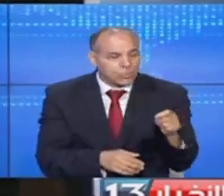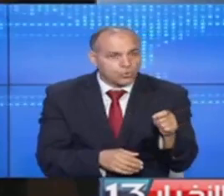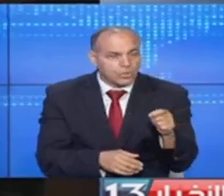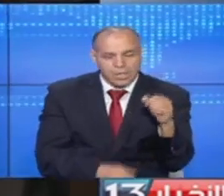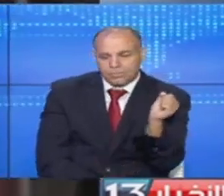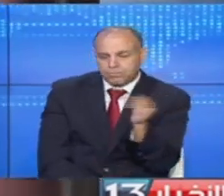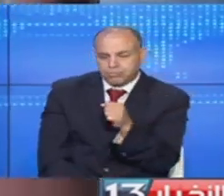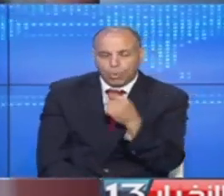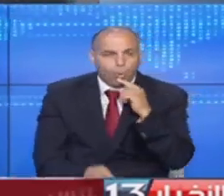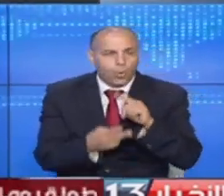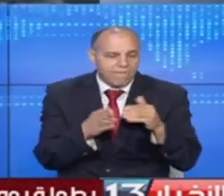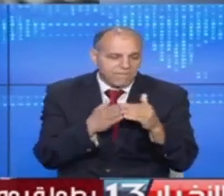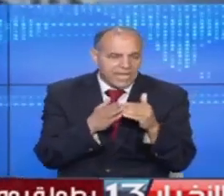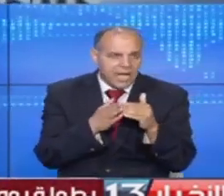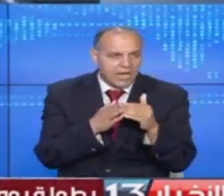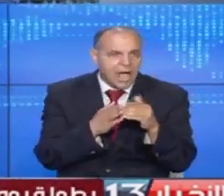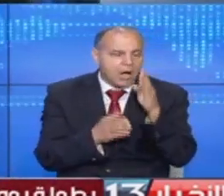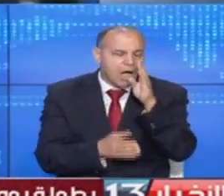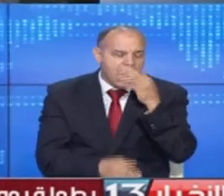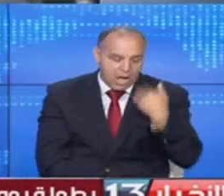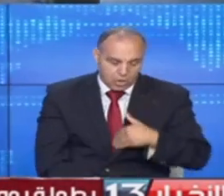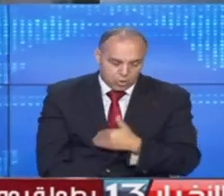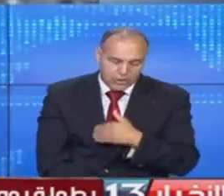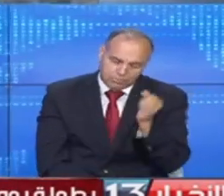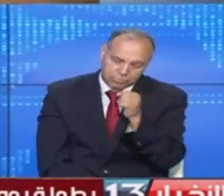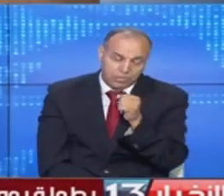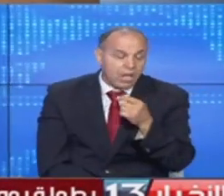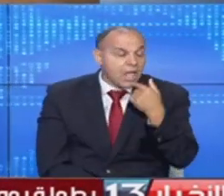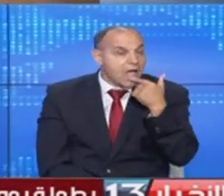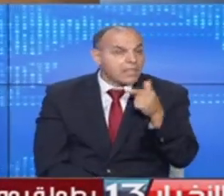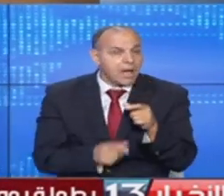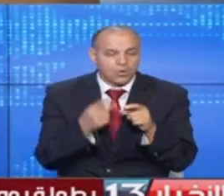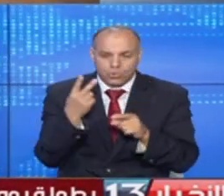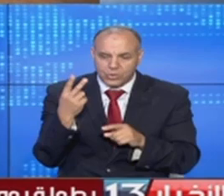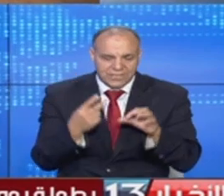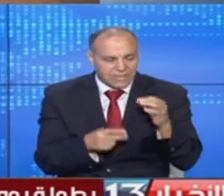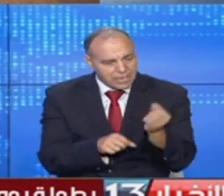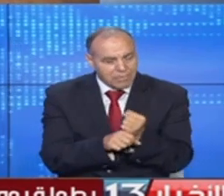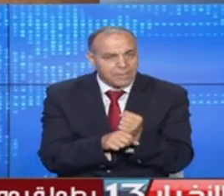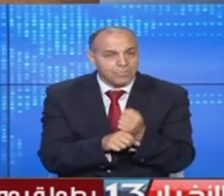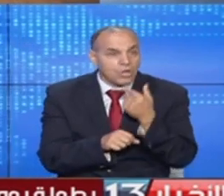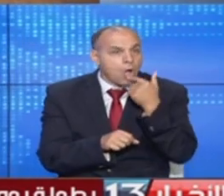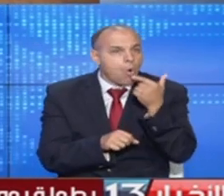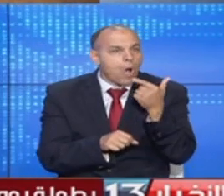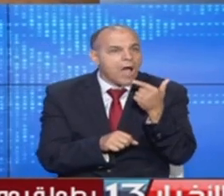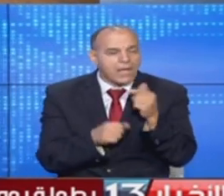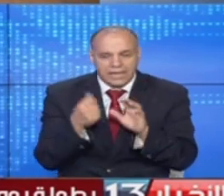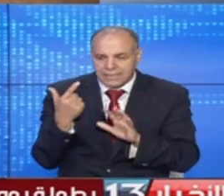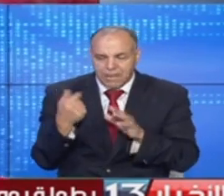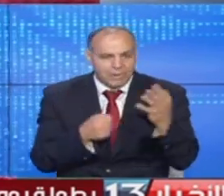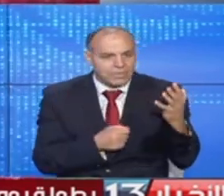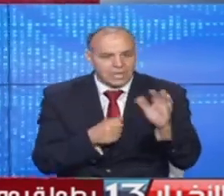فوزه في المباراه النهائيه على الارجنتيني بوش وثمان بمجموعتين دون مقابل وبواقع سبعه خمسه